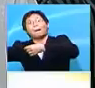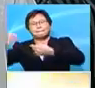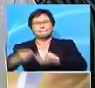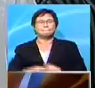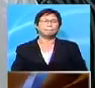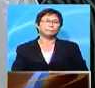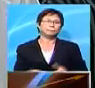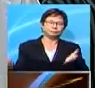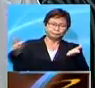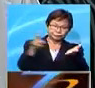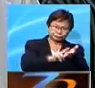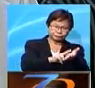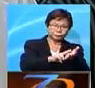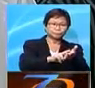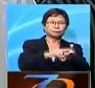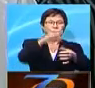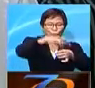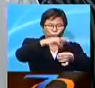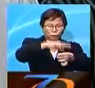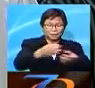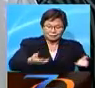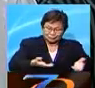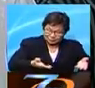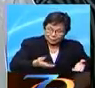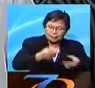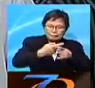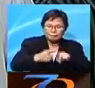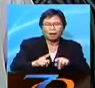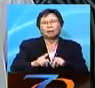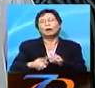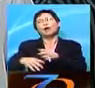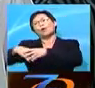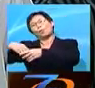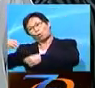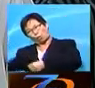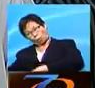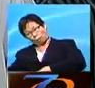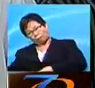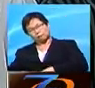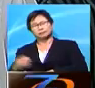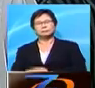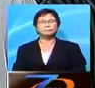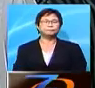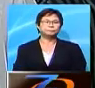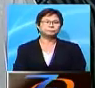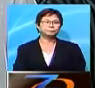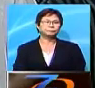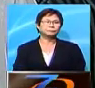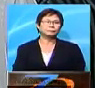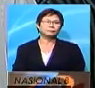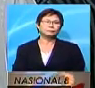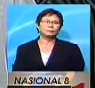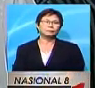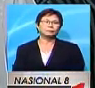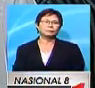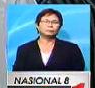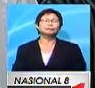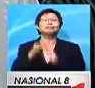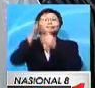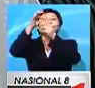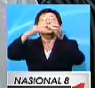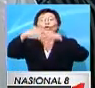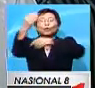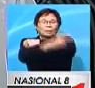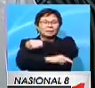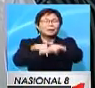oke yang daftar mengundinya di sini tetapi mereka berada di luar terutamanya mereka yang berada di luar